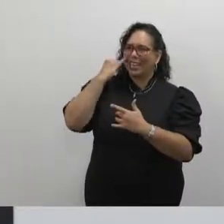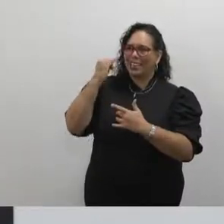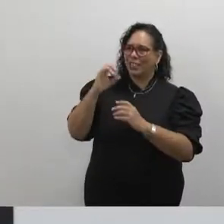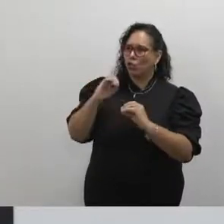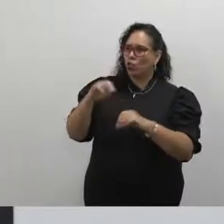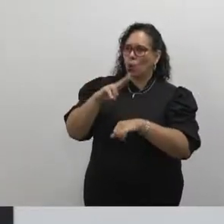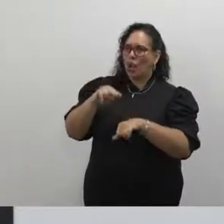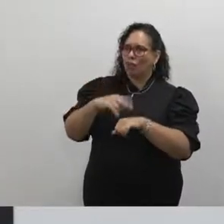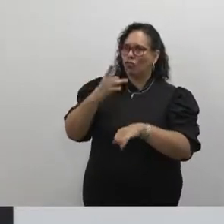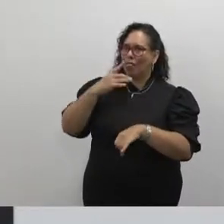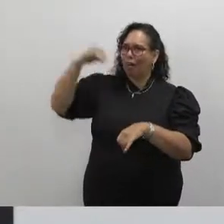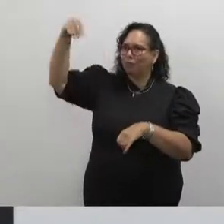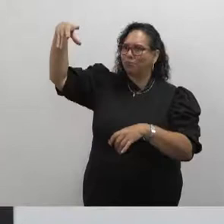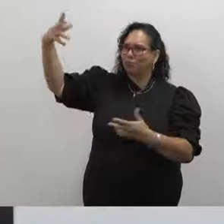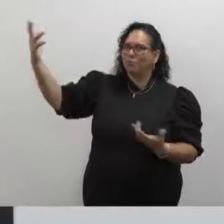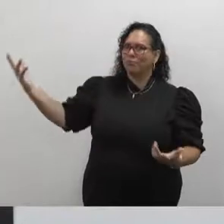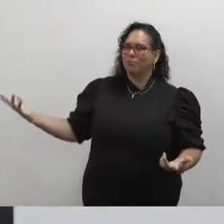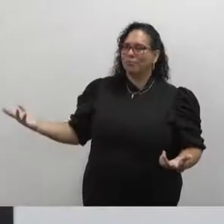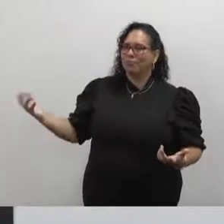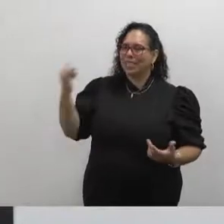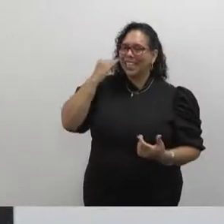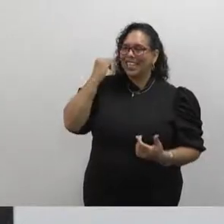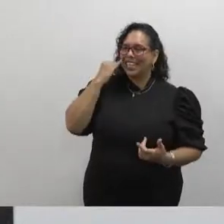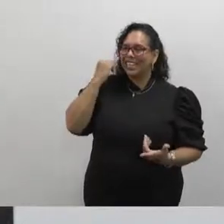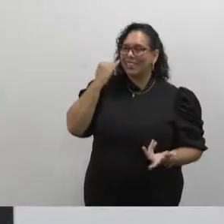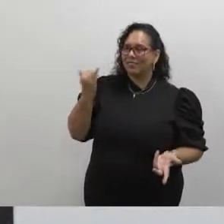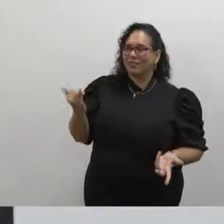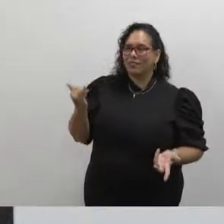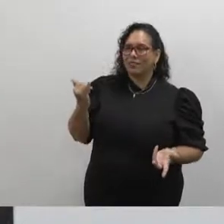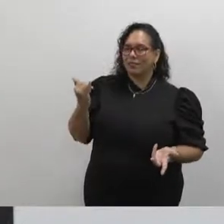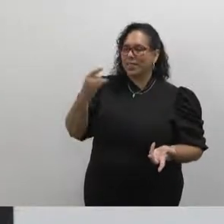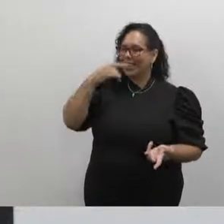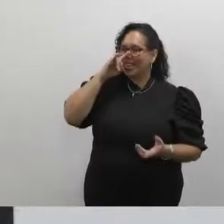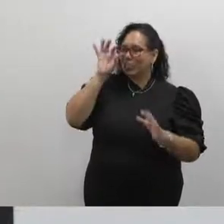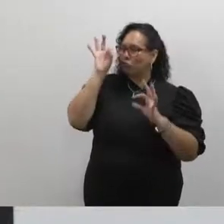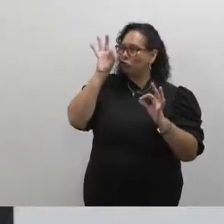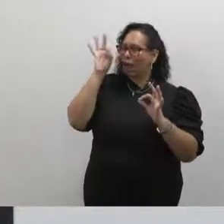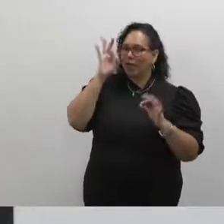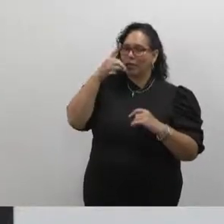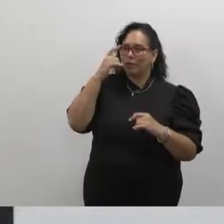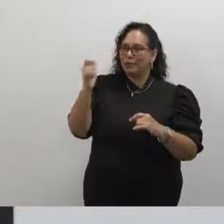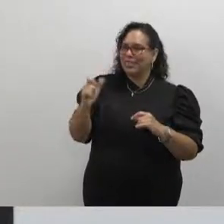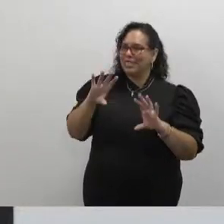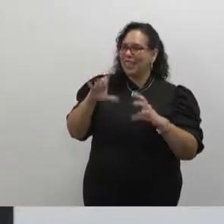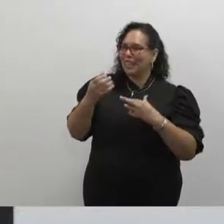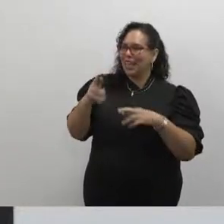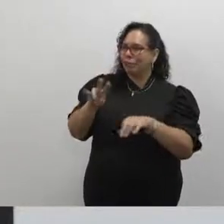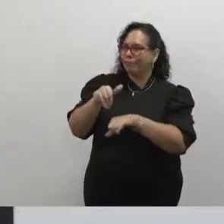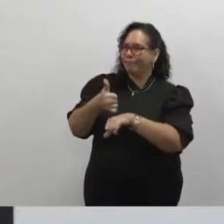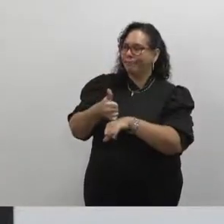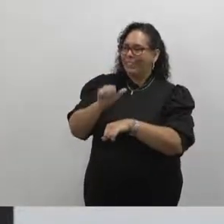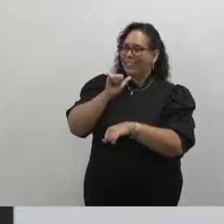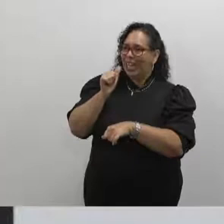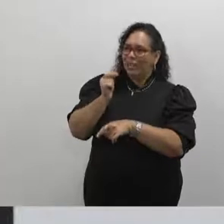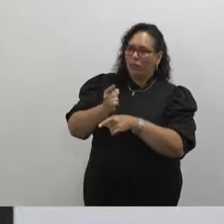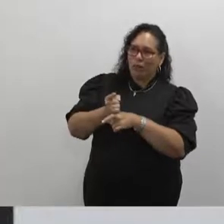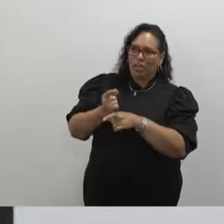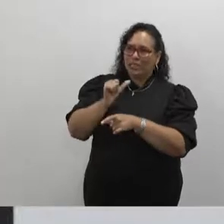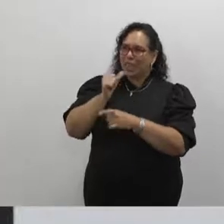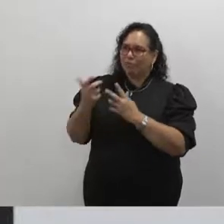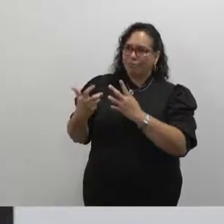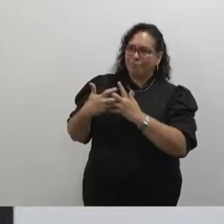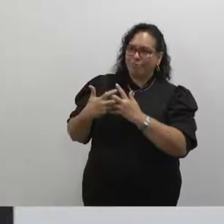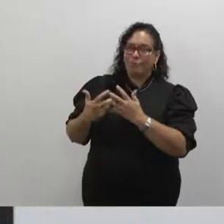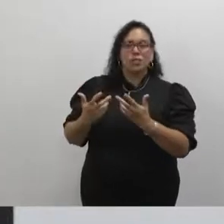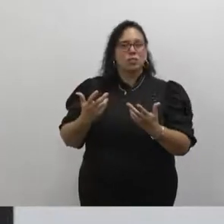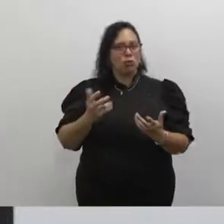ọ thơ ở dương riên sọ bế khlai bơ ọt miên phleung thamret con sơ nâng vì ở riêng bàn lõ vì khu ấy đây ha bạc đặt